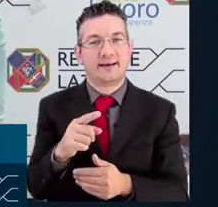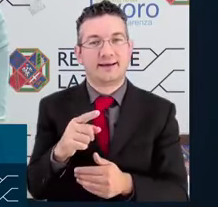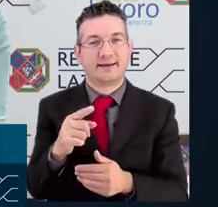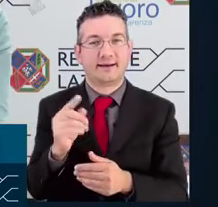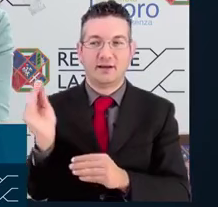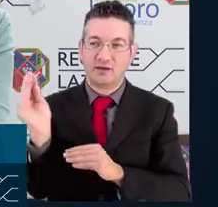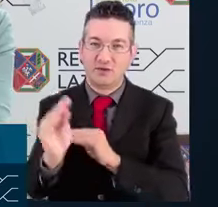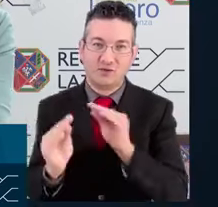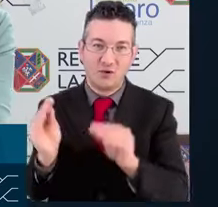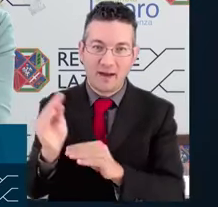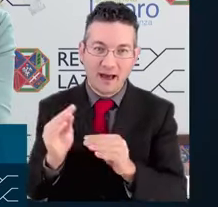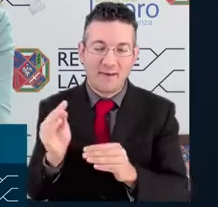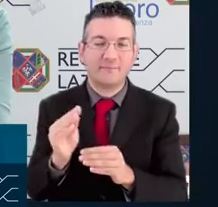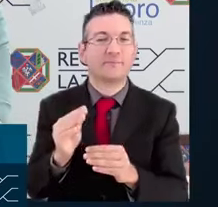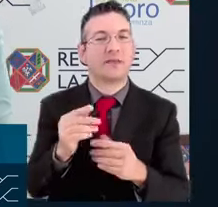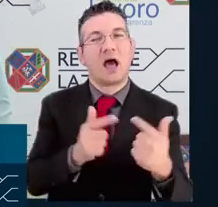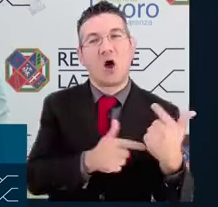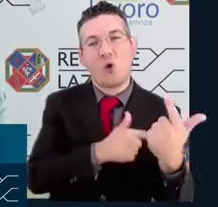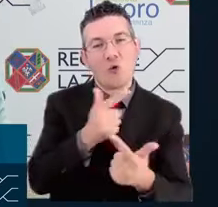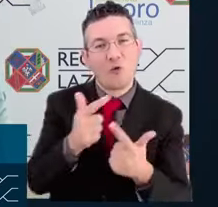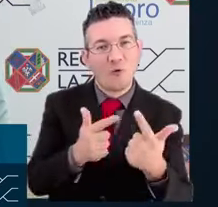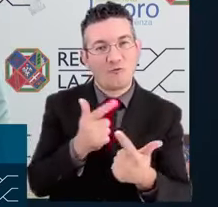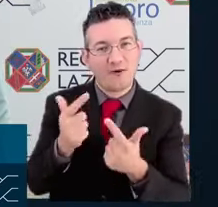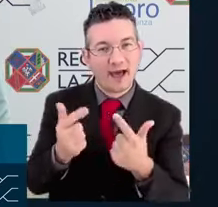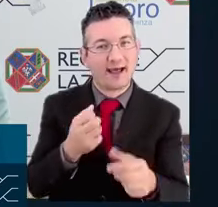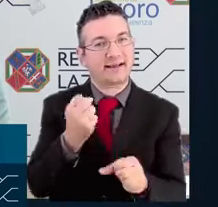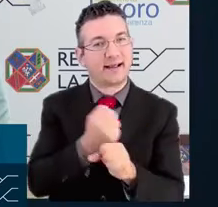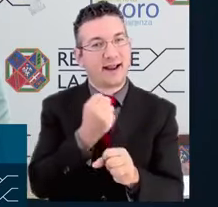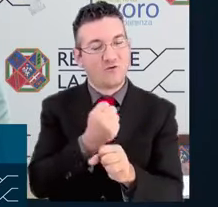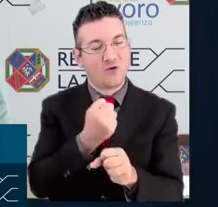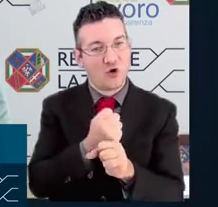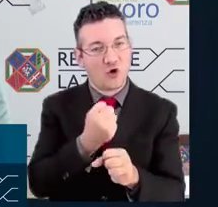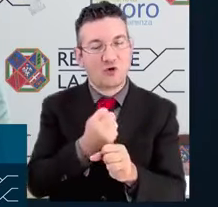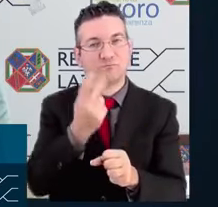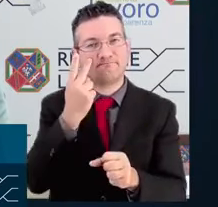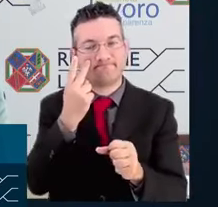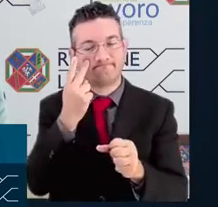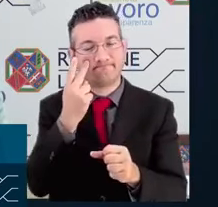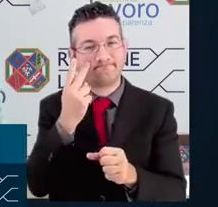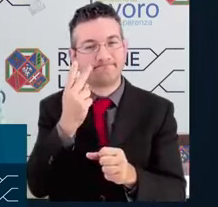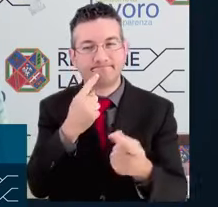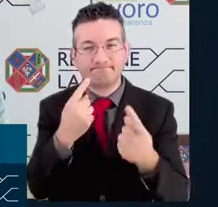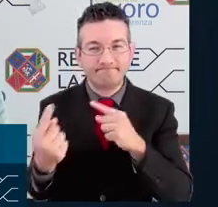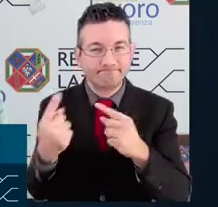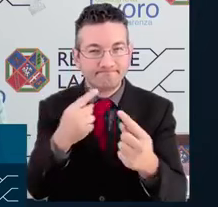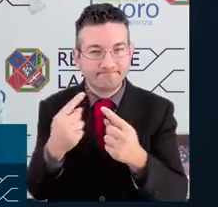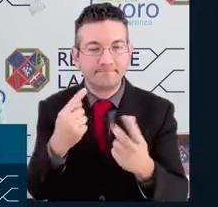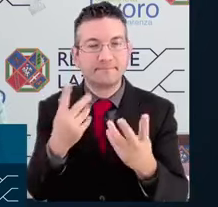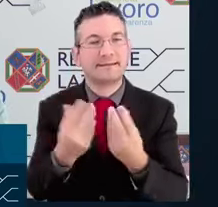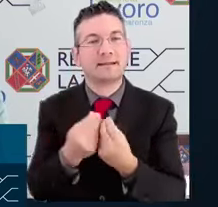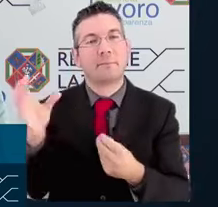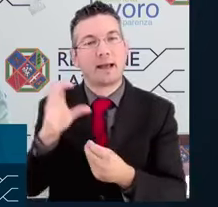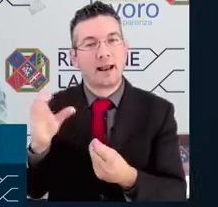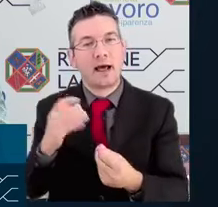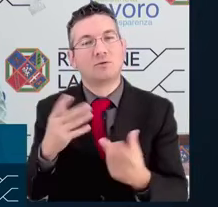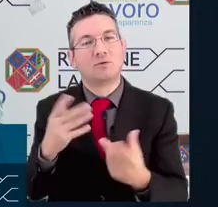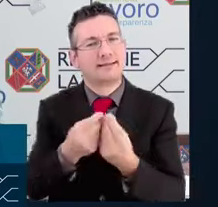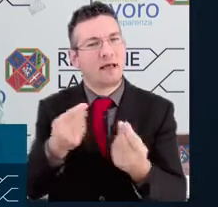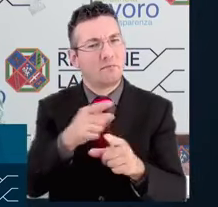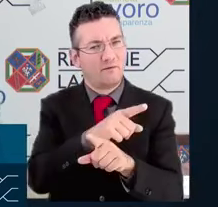del lavoro per arricchire l'analisi e il confronto che faremo insieme a claudio insieme a voi